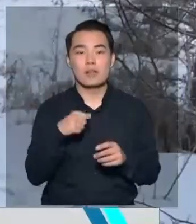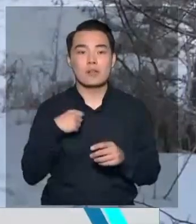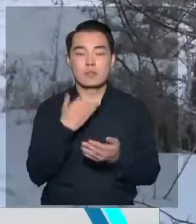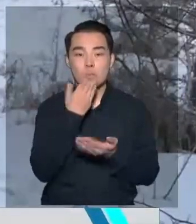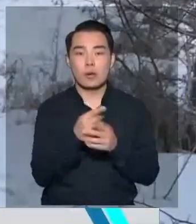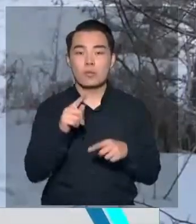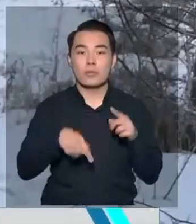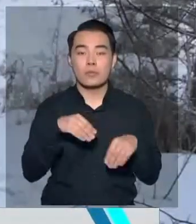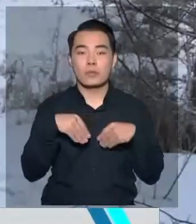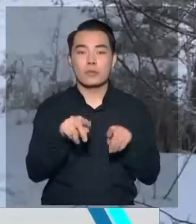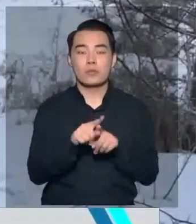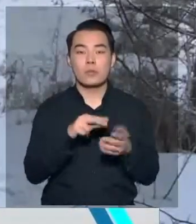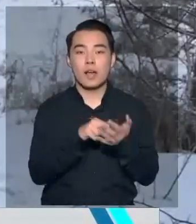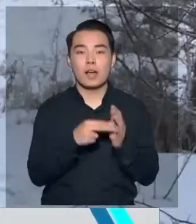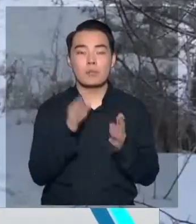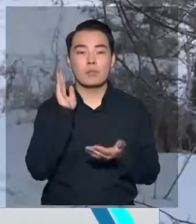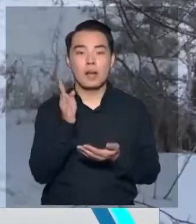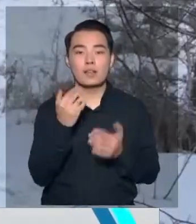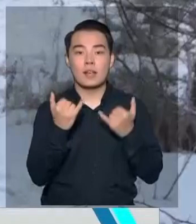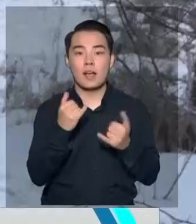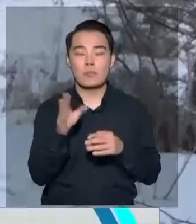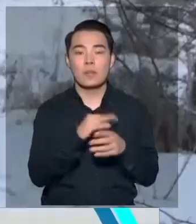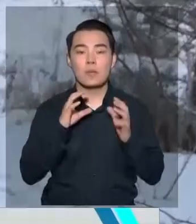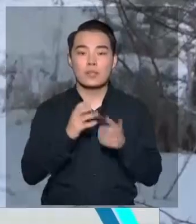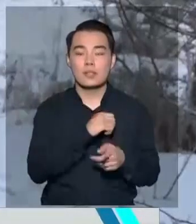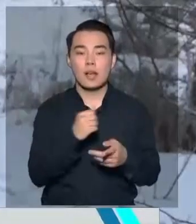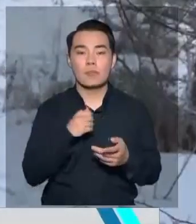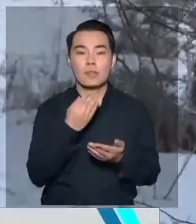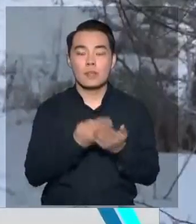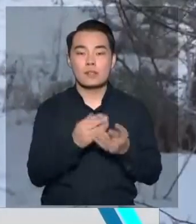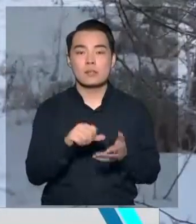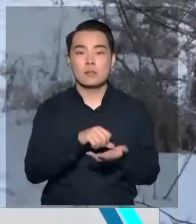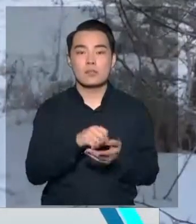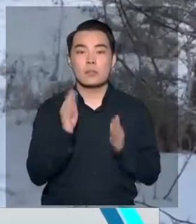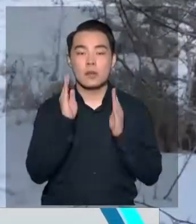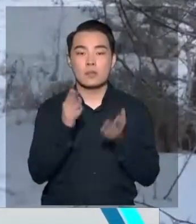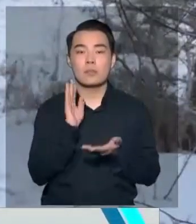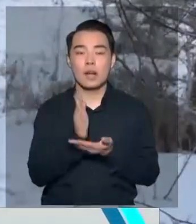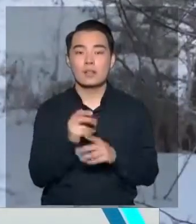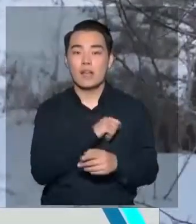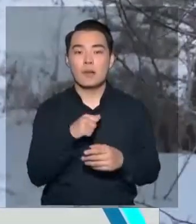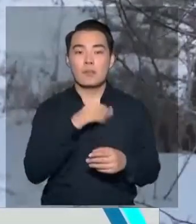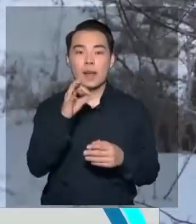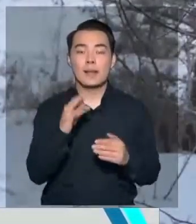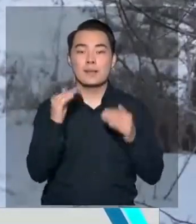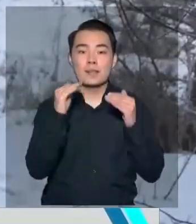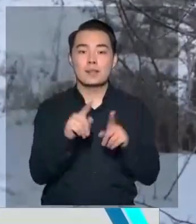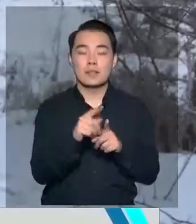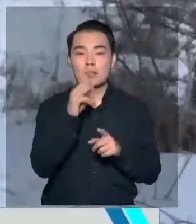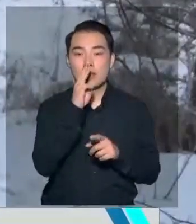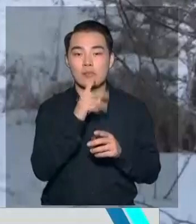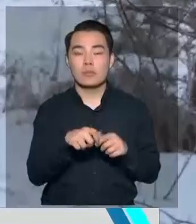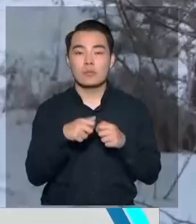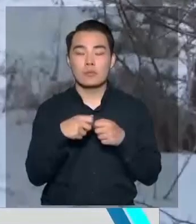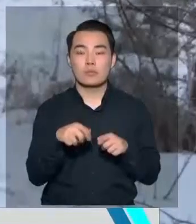өнім алмастырады деп болжауда мамандар. Қазір ел көлемінде өтінімдер қабылданып жатыр. Төмен пайызды несие көктемде беріле